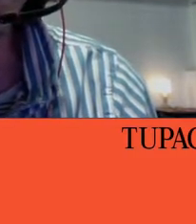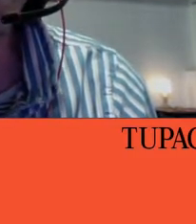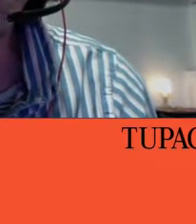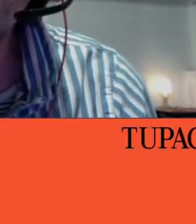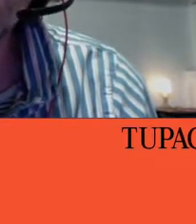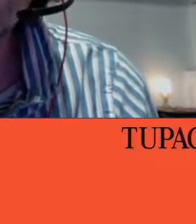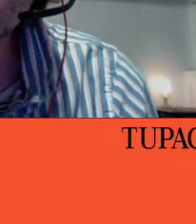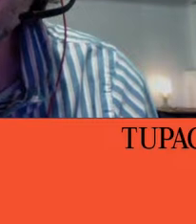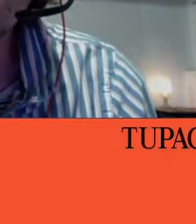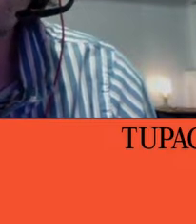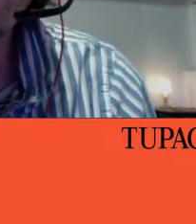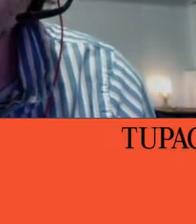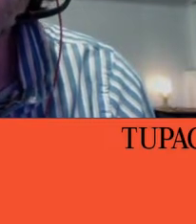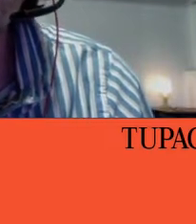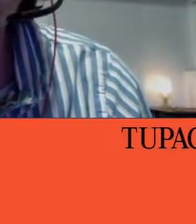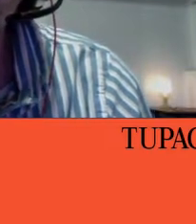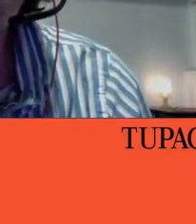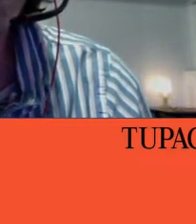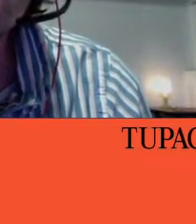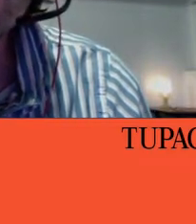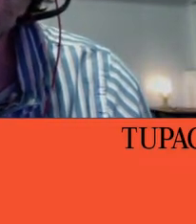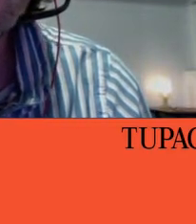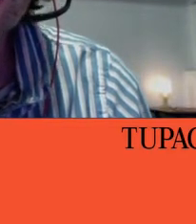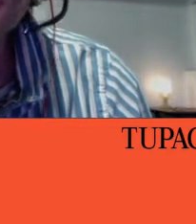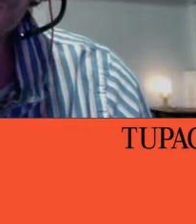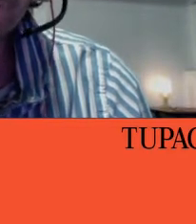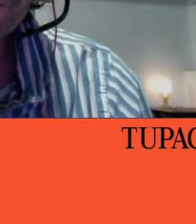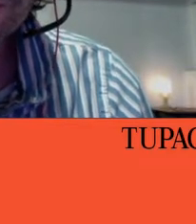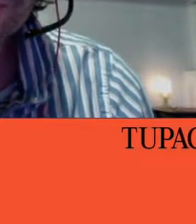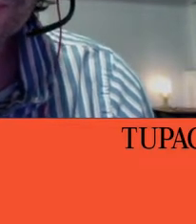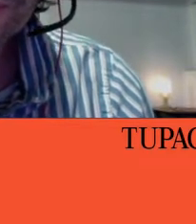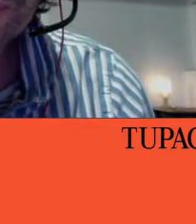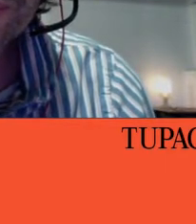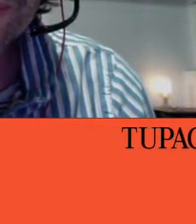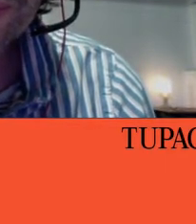we make it a point to maintaining conversation with the community.